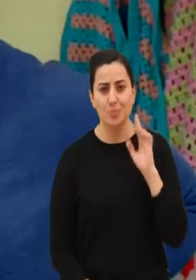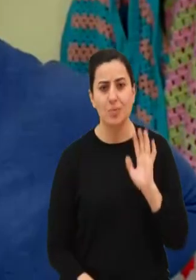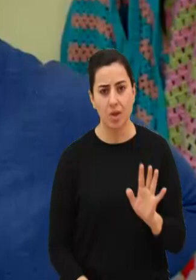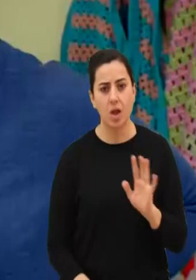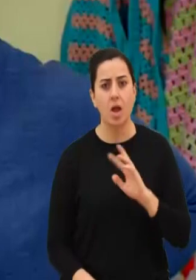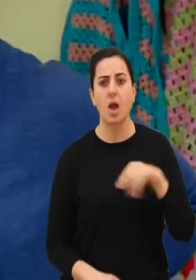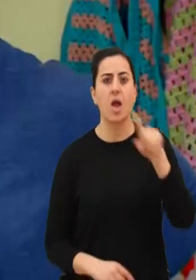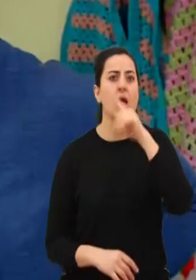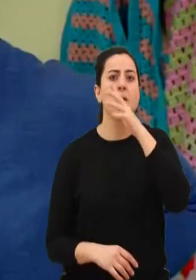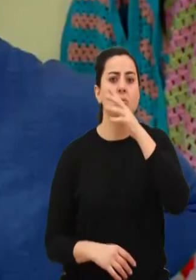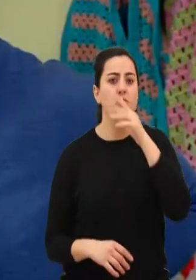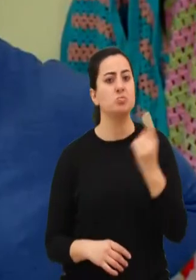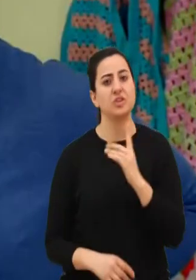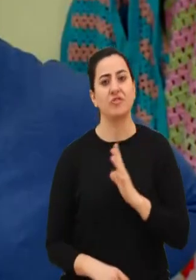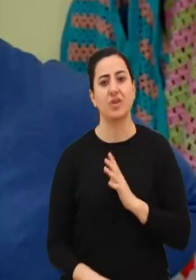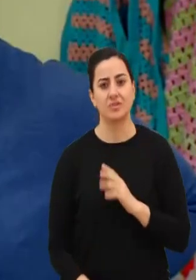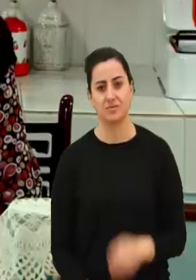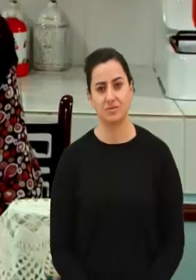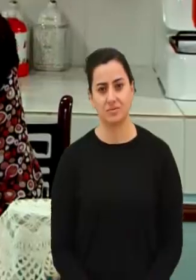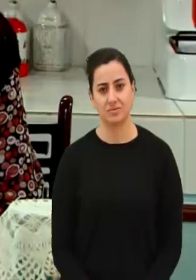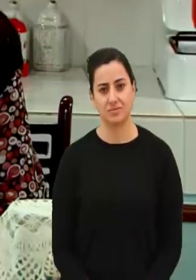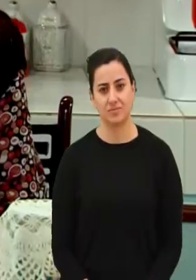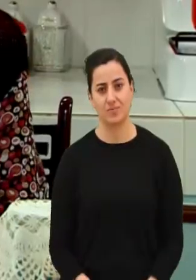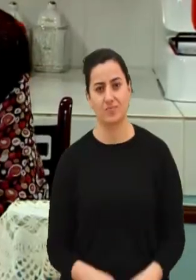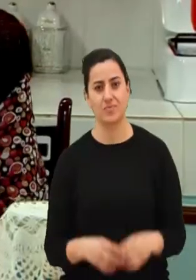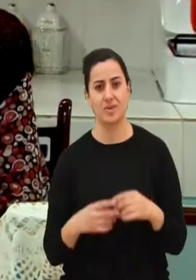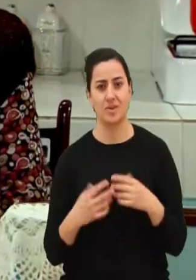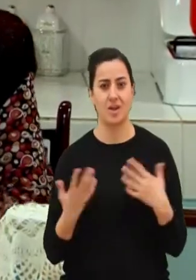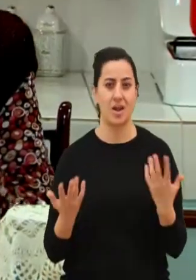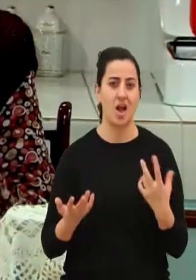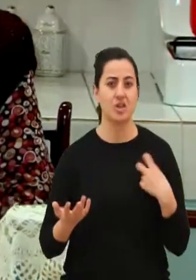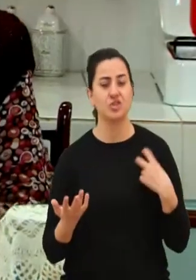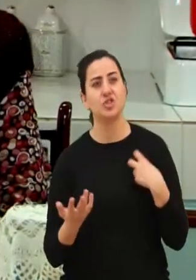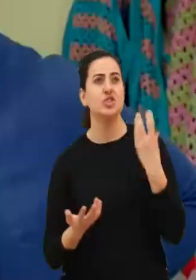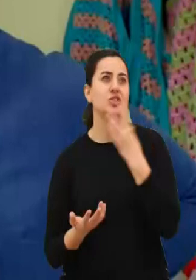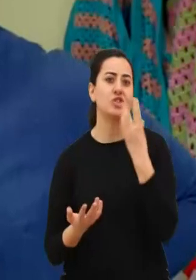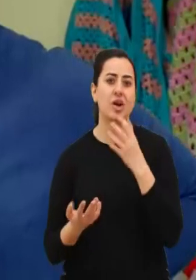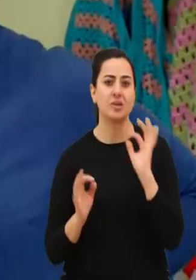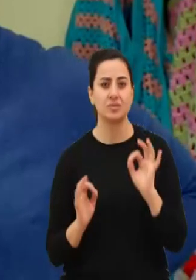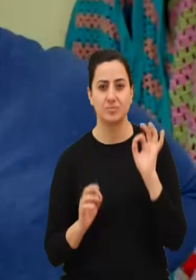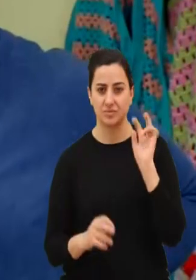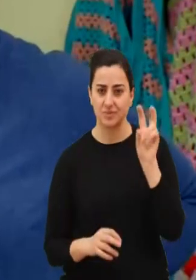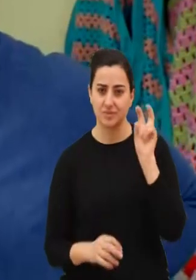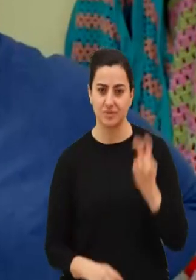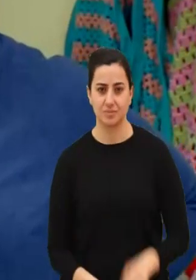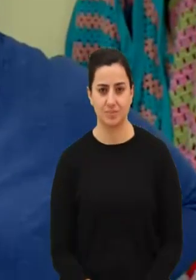Ama herkes bilin içi var bir şey. Ses çalaydı bile sevdi şarkıları, aşk şarkıları, o ne bu ne. Ne